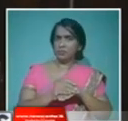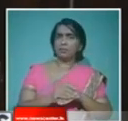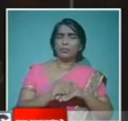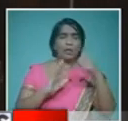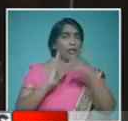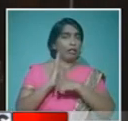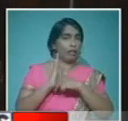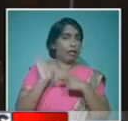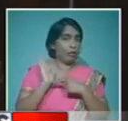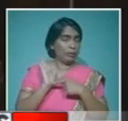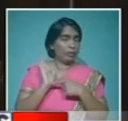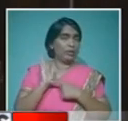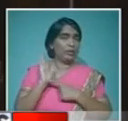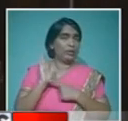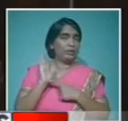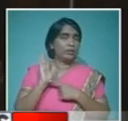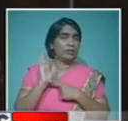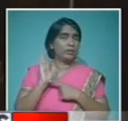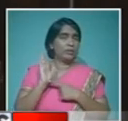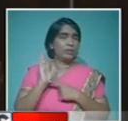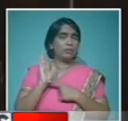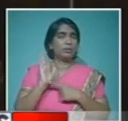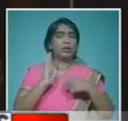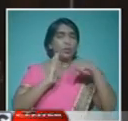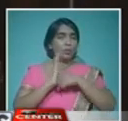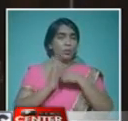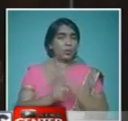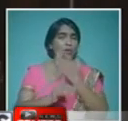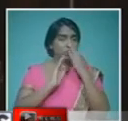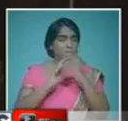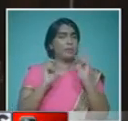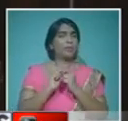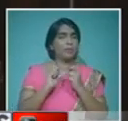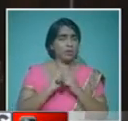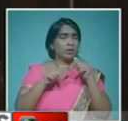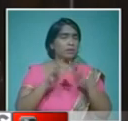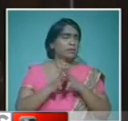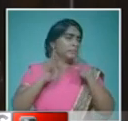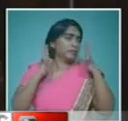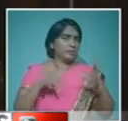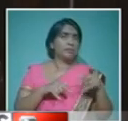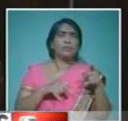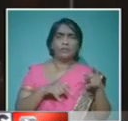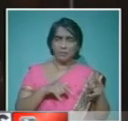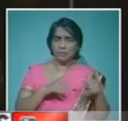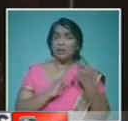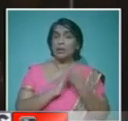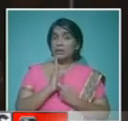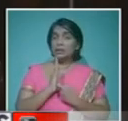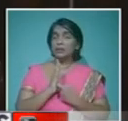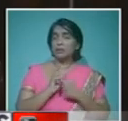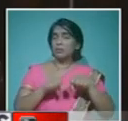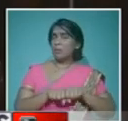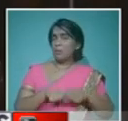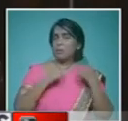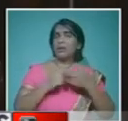රුහුණු මේ මොකද්ද ගුරු විද්‍යාලය ලෝක ප්‍රශ්නයක් වුණා. ඒ වගේ අද ලොකුවටම මේ මේ නීති ආධිපත්‍ය